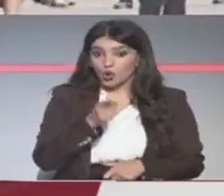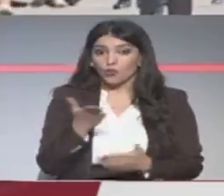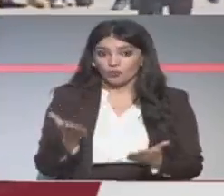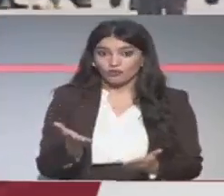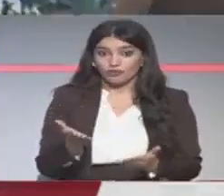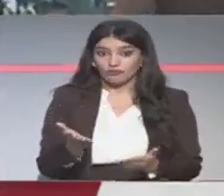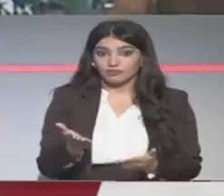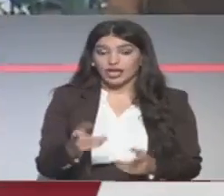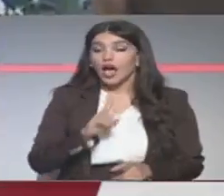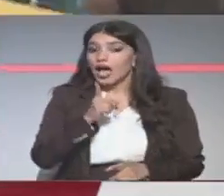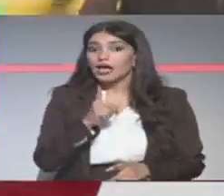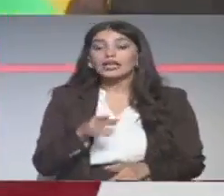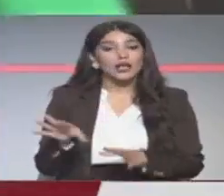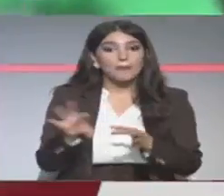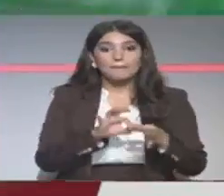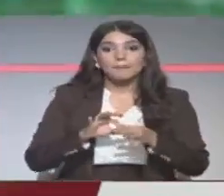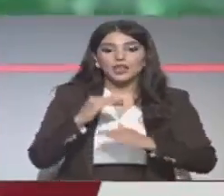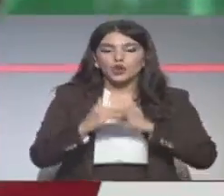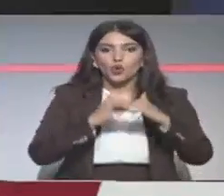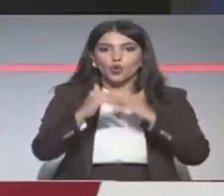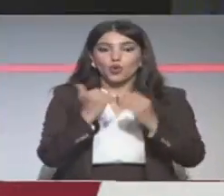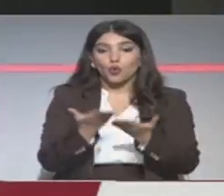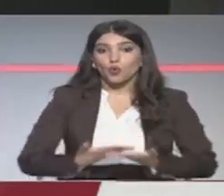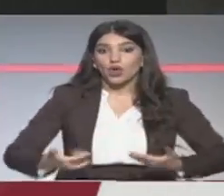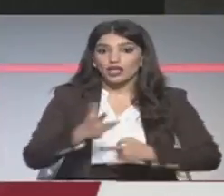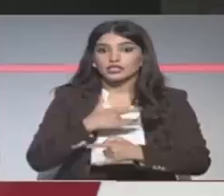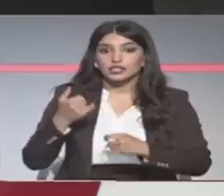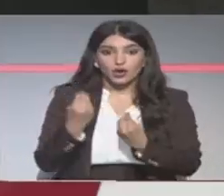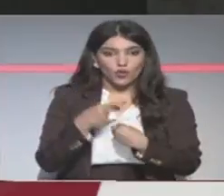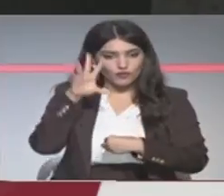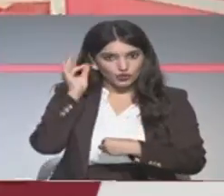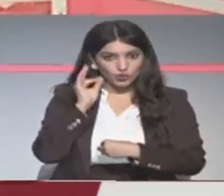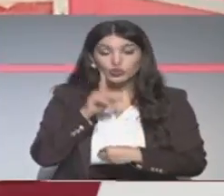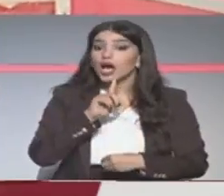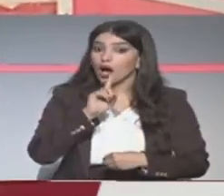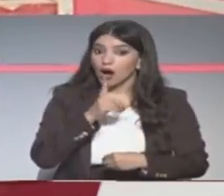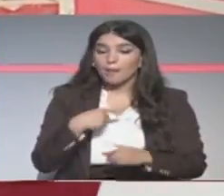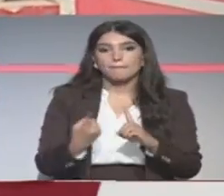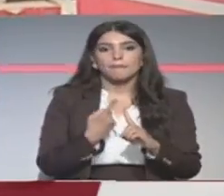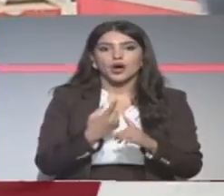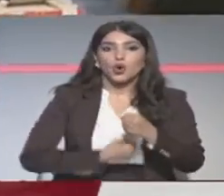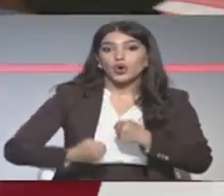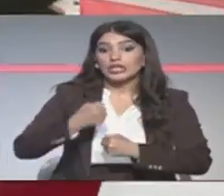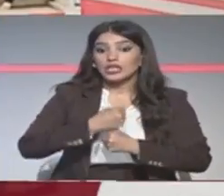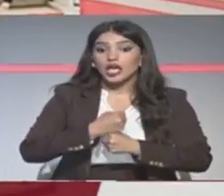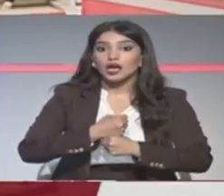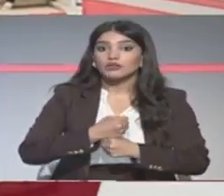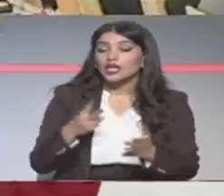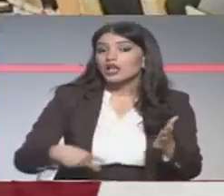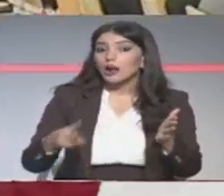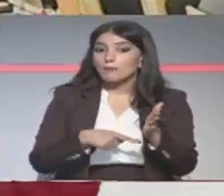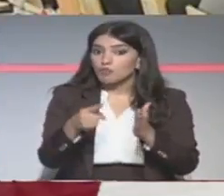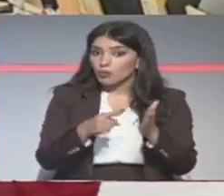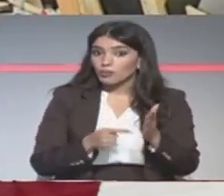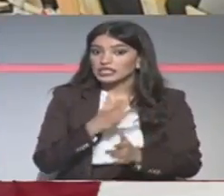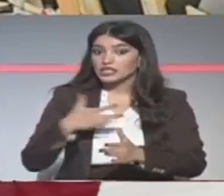هشام المشيشي فيما يتعلق بتطورات الوضع الصحي في البلاد، مشددا على ضرورة التركيز على التدابير الوقائية